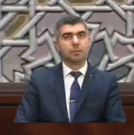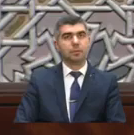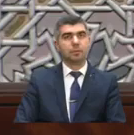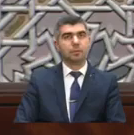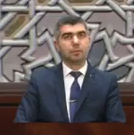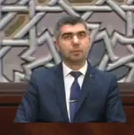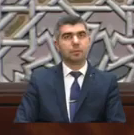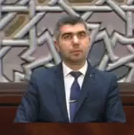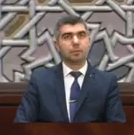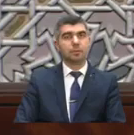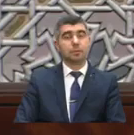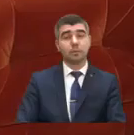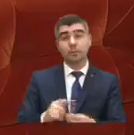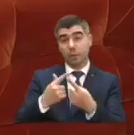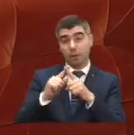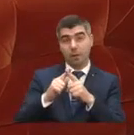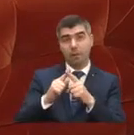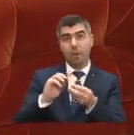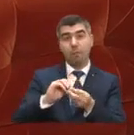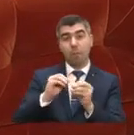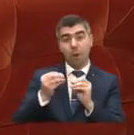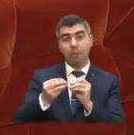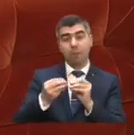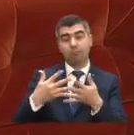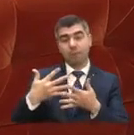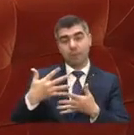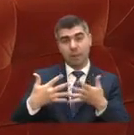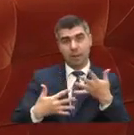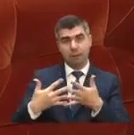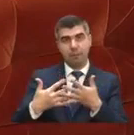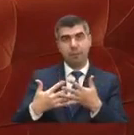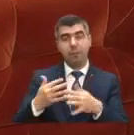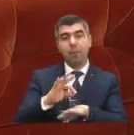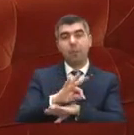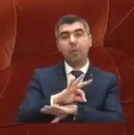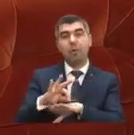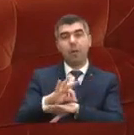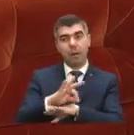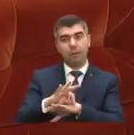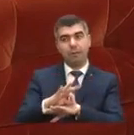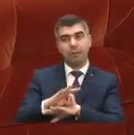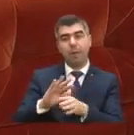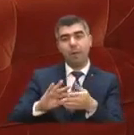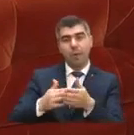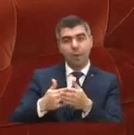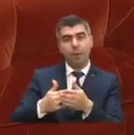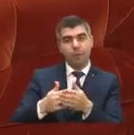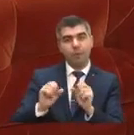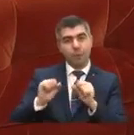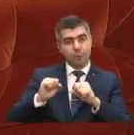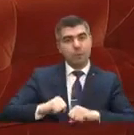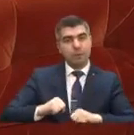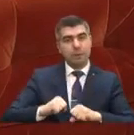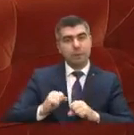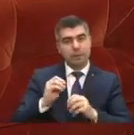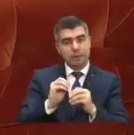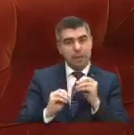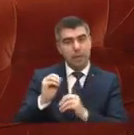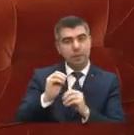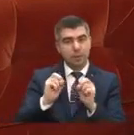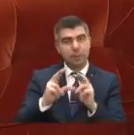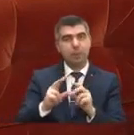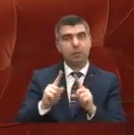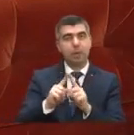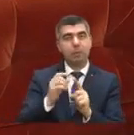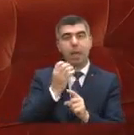ترى مطرح واحد المجموعه ديال الاشكالات للموظفين بالفعل، تتعرفوا هذه ظاهره اللي تنحاولوا اننا نستجبوا لها. المركز ديال ميلت راه